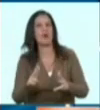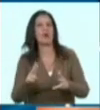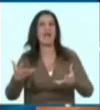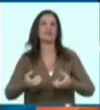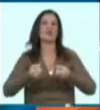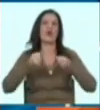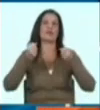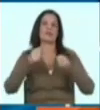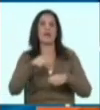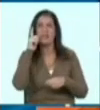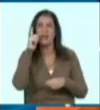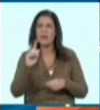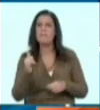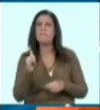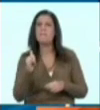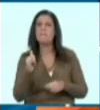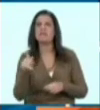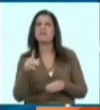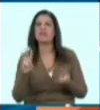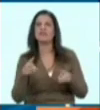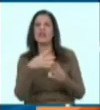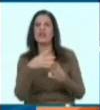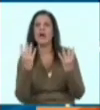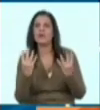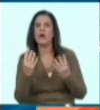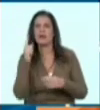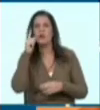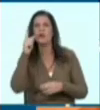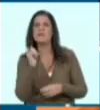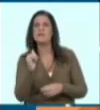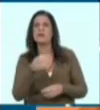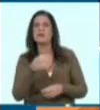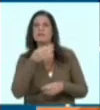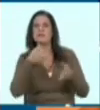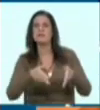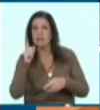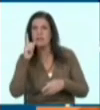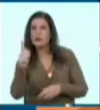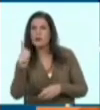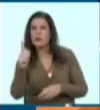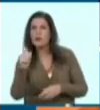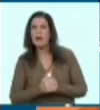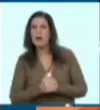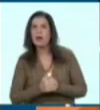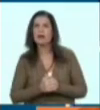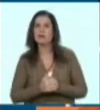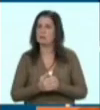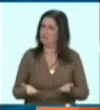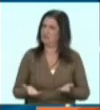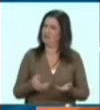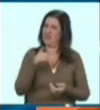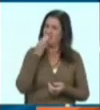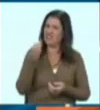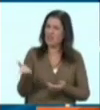של מעוז צור ישועתי? לא, לא, לא. אני אומר, איזה עגלה ריקה. אגלתי הוא לא ילד, אני אומר לך, אני שואל אותו. אני, ההפחדות האלה...